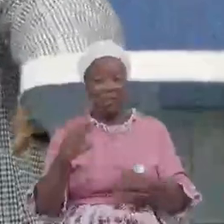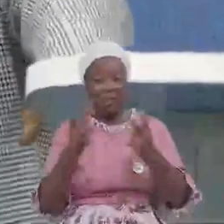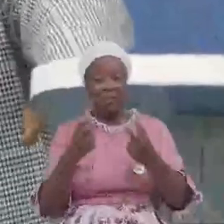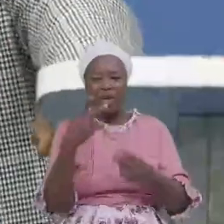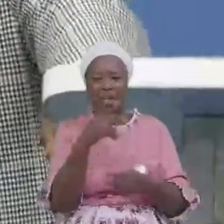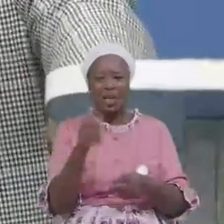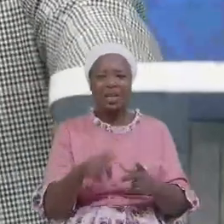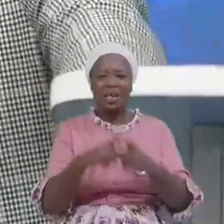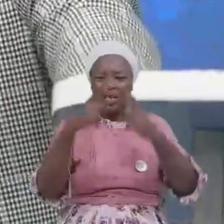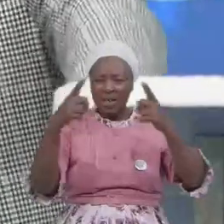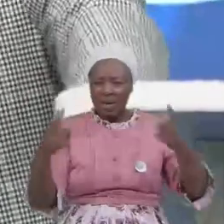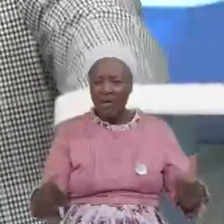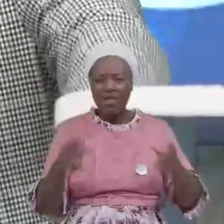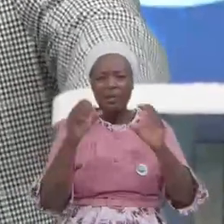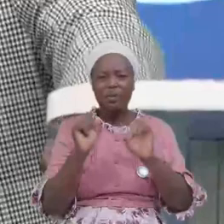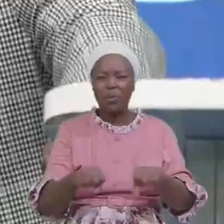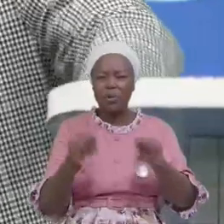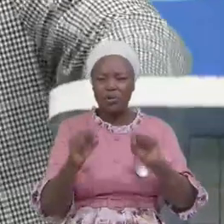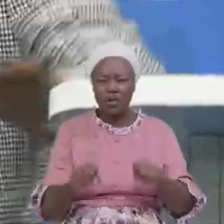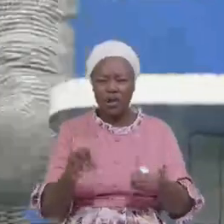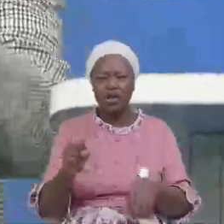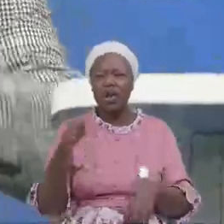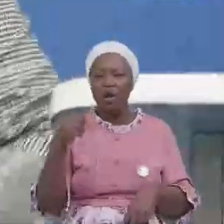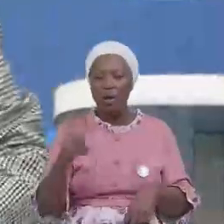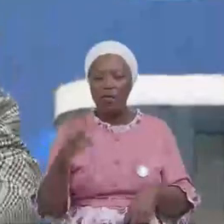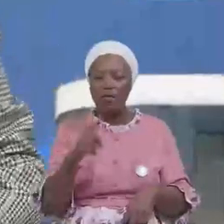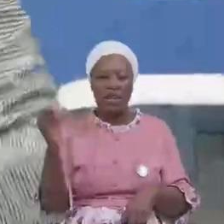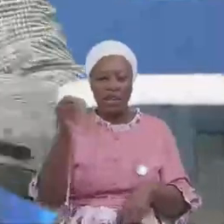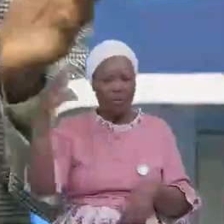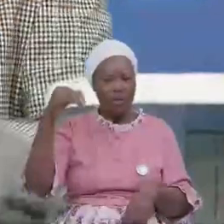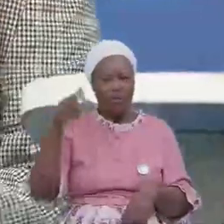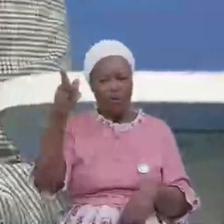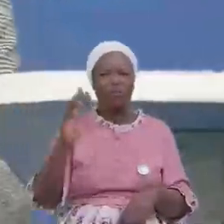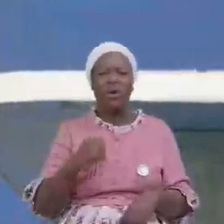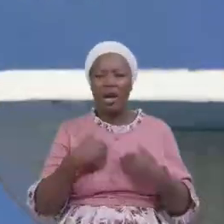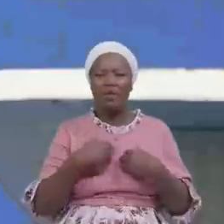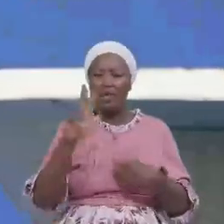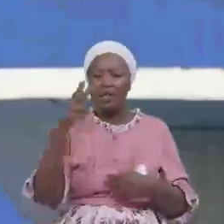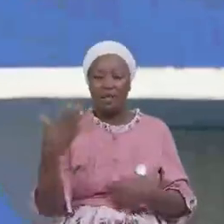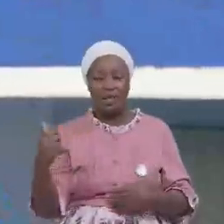Nous considérons donc que ce soit les grandes possibilités de la grâce de Dieu. Il y a trois choses à considérer.